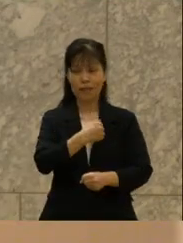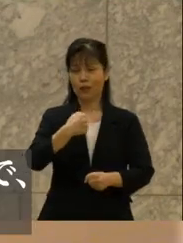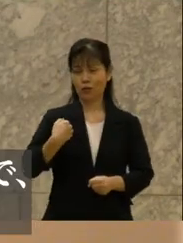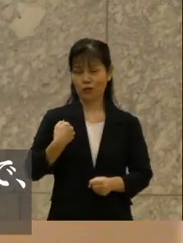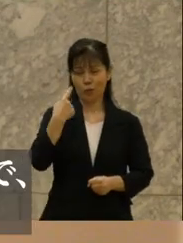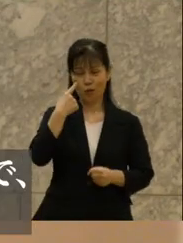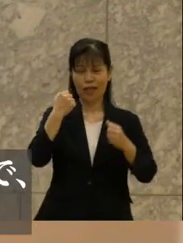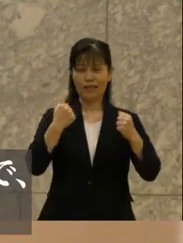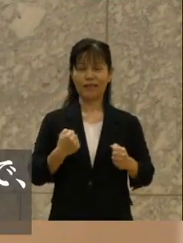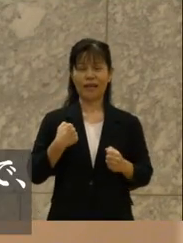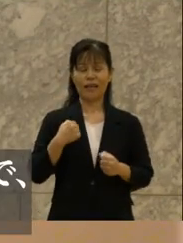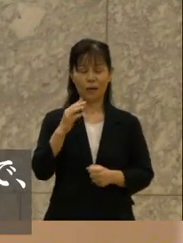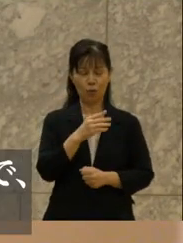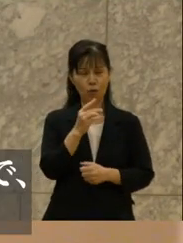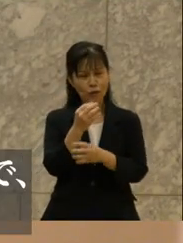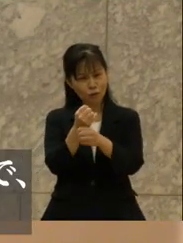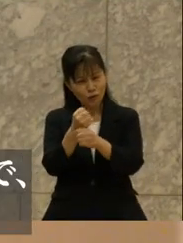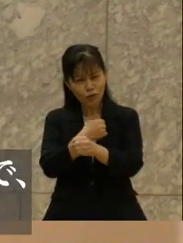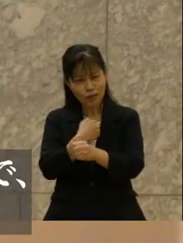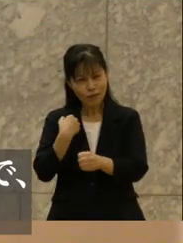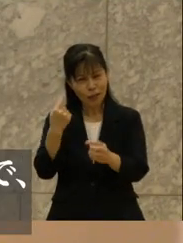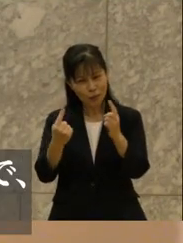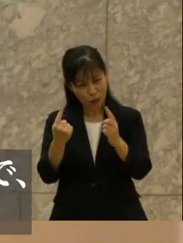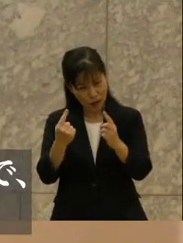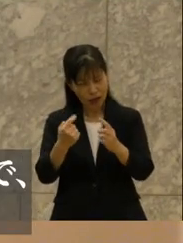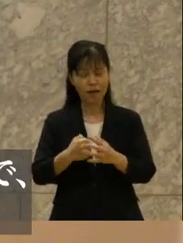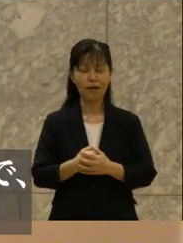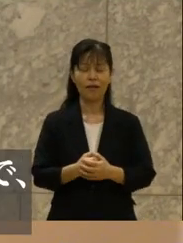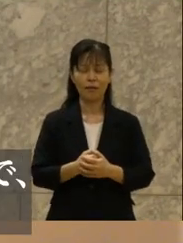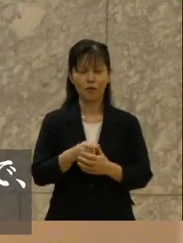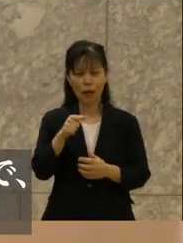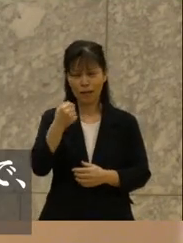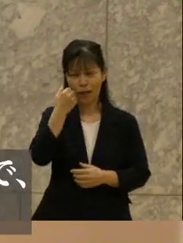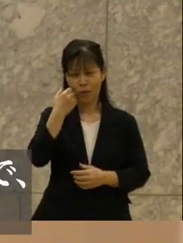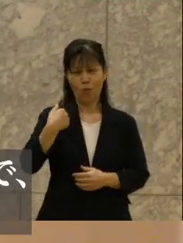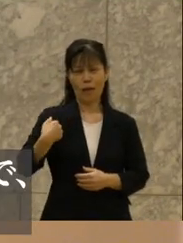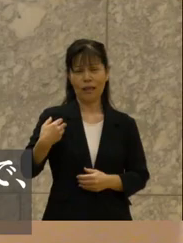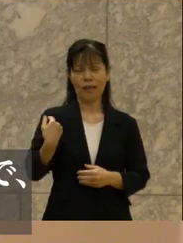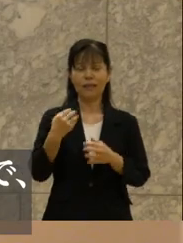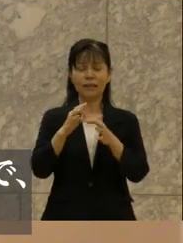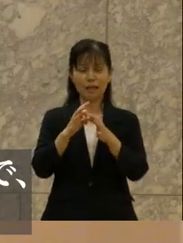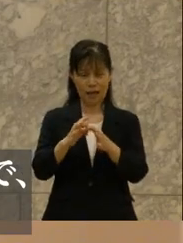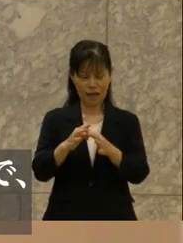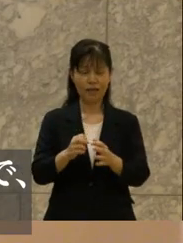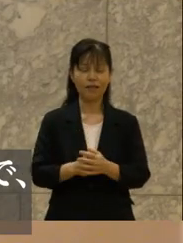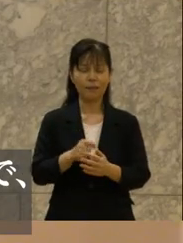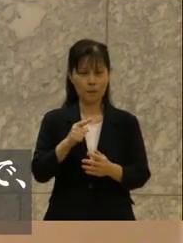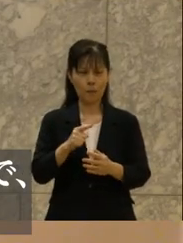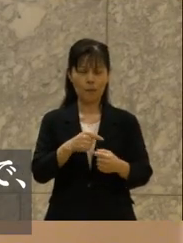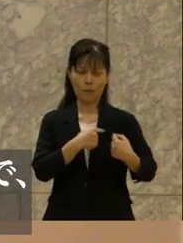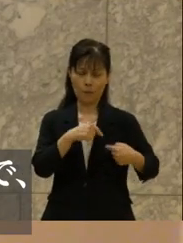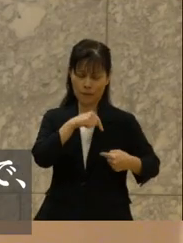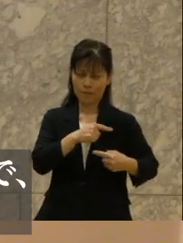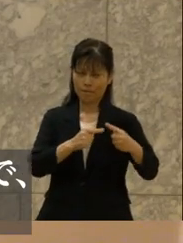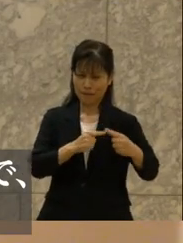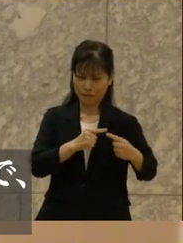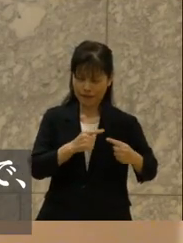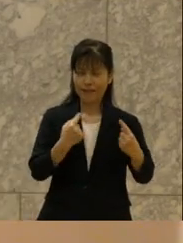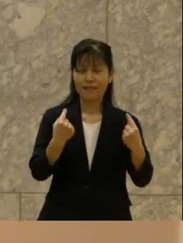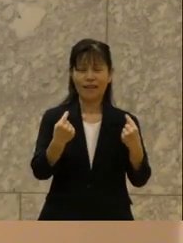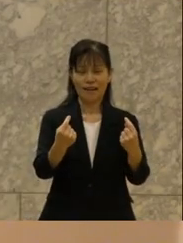けどでもどのタイミングで出るかっていうのは誰にもわからないことなのでその葛藤とかはあったんですけど